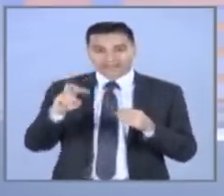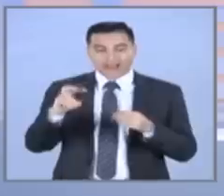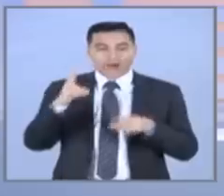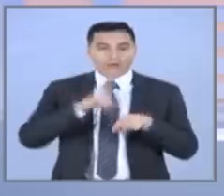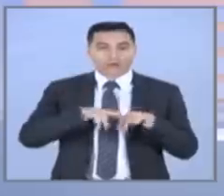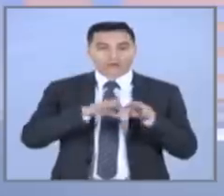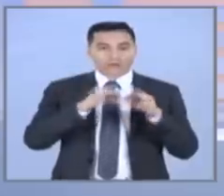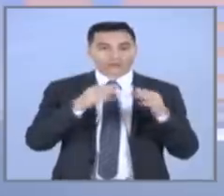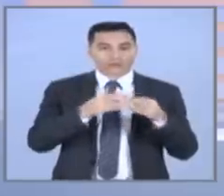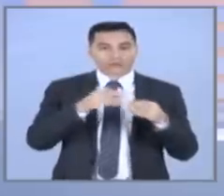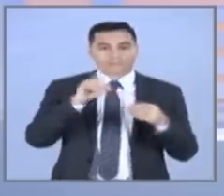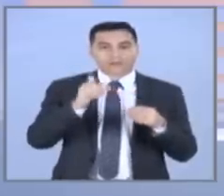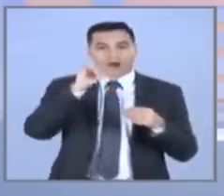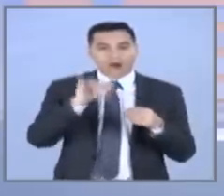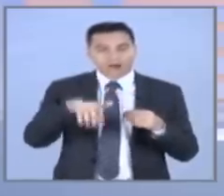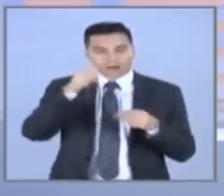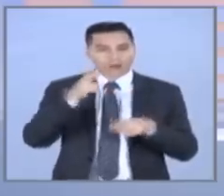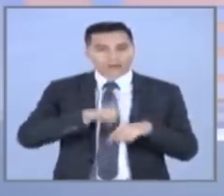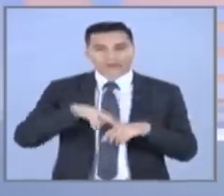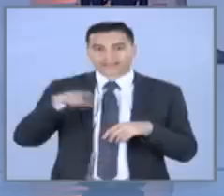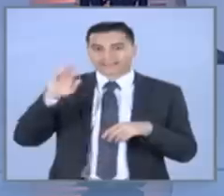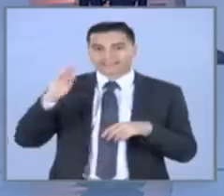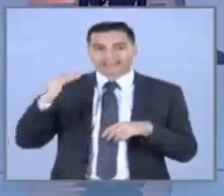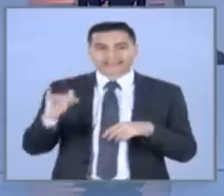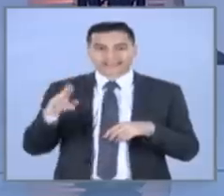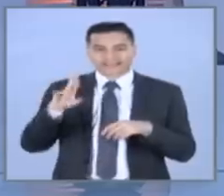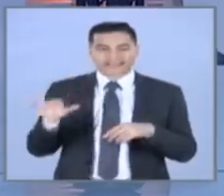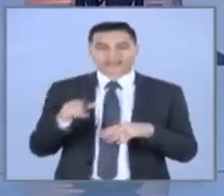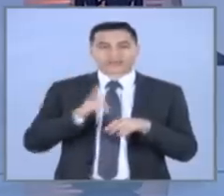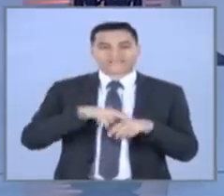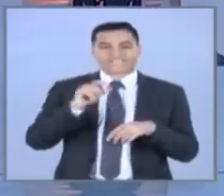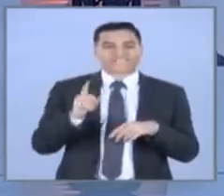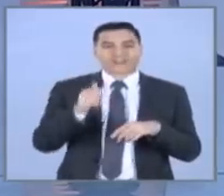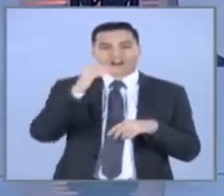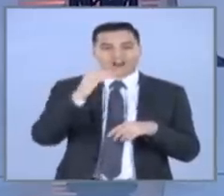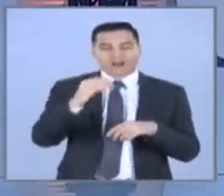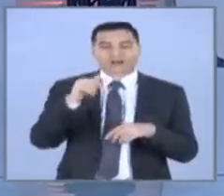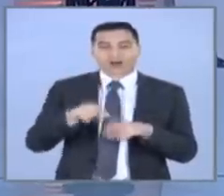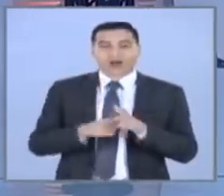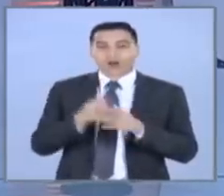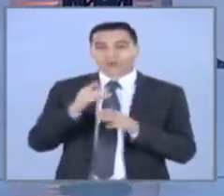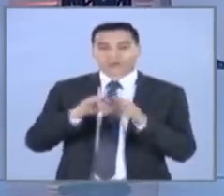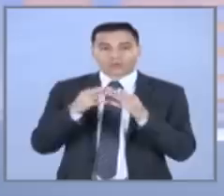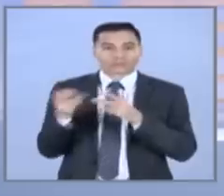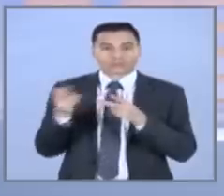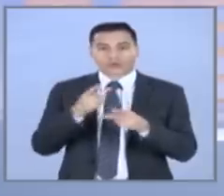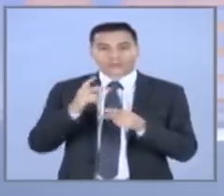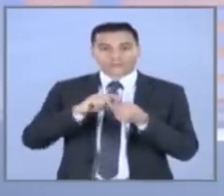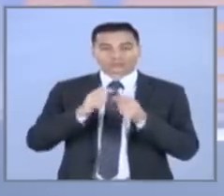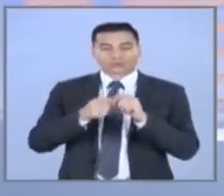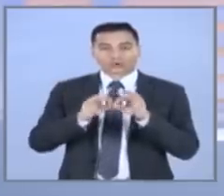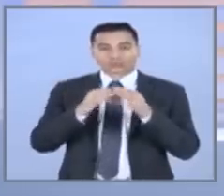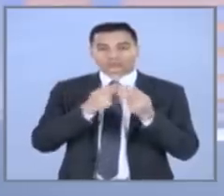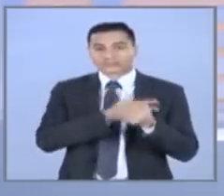برايا وعيلة السحيتي وعيلة فراج. أول عيلة مشرفانا في الاستوديو من محافظة بورسعيد، نلعب